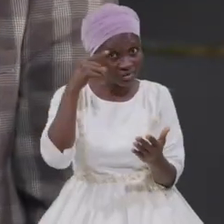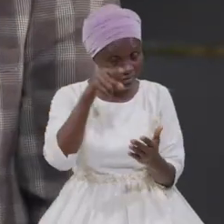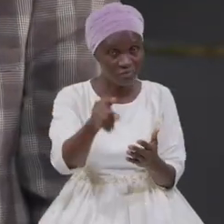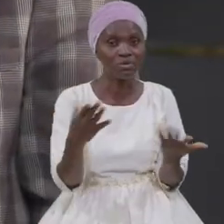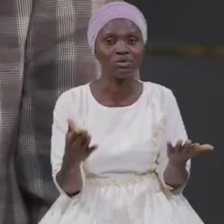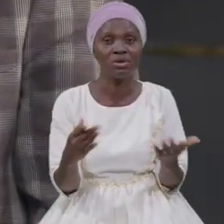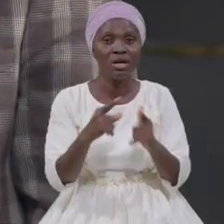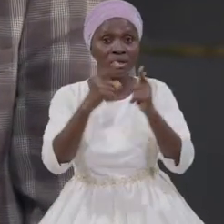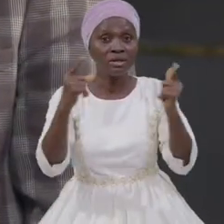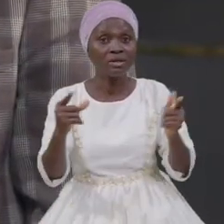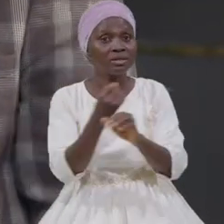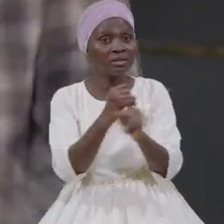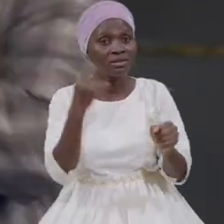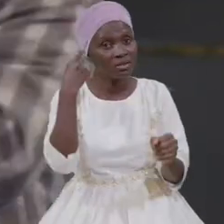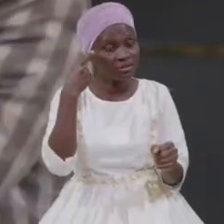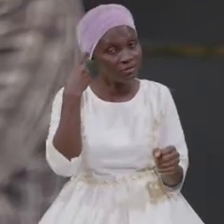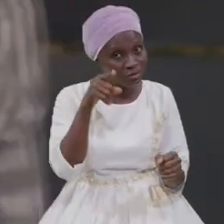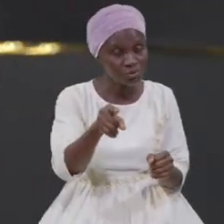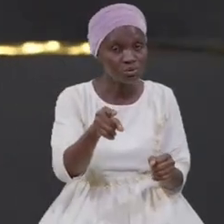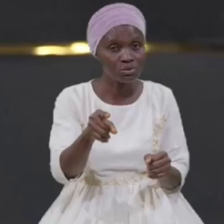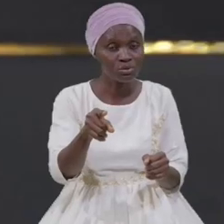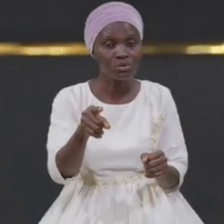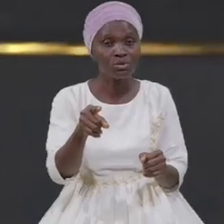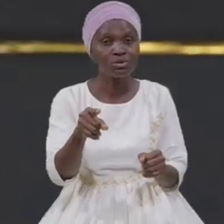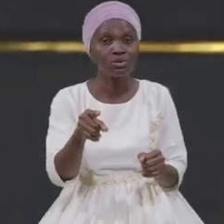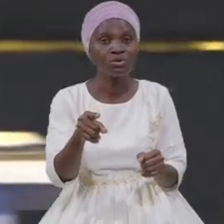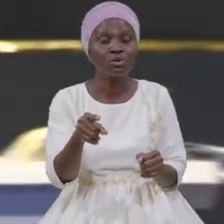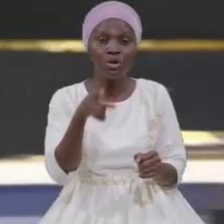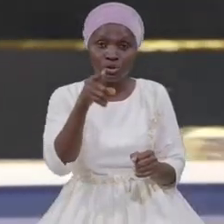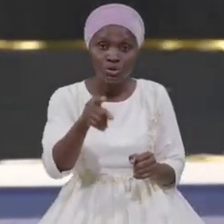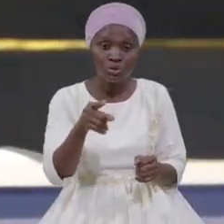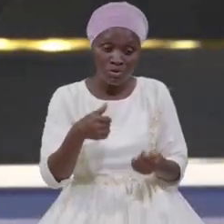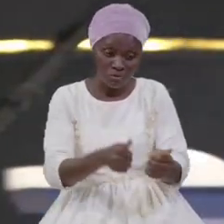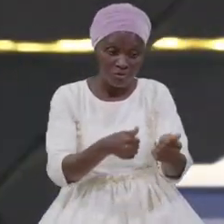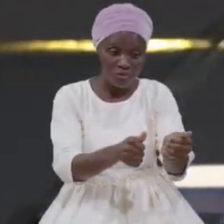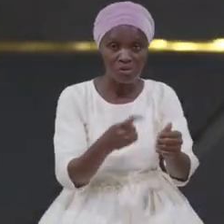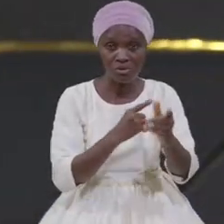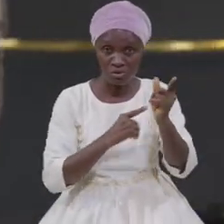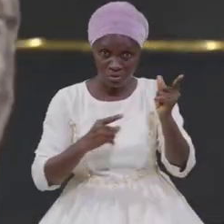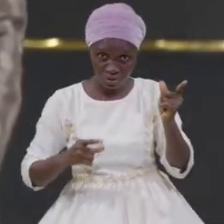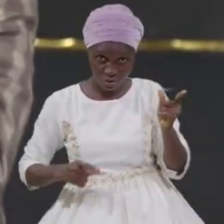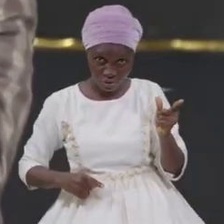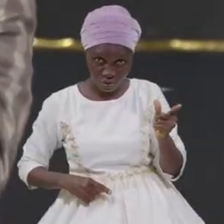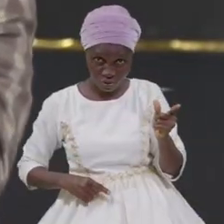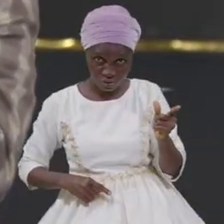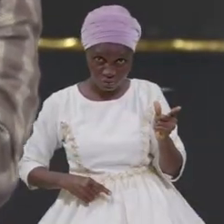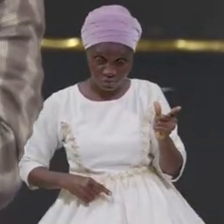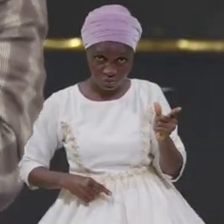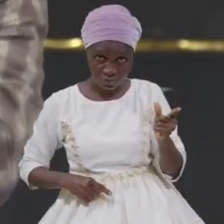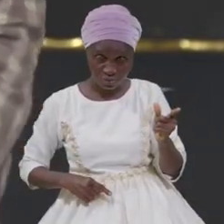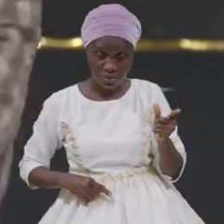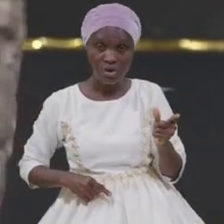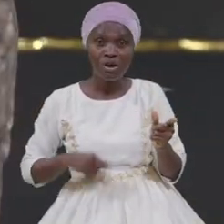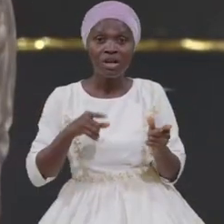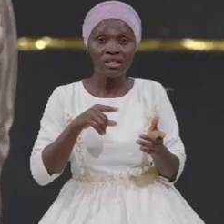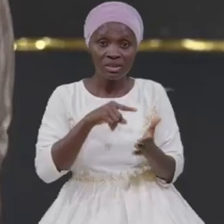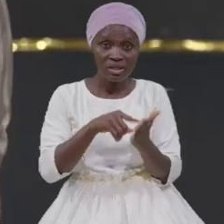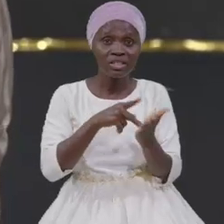sauvé, c'est toujours aussi pour toi. Tu suis le Seigneur, C'est toujours pour toi.